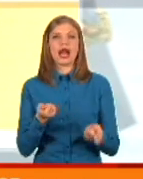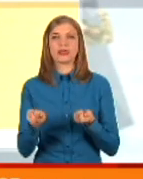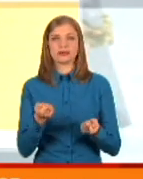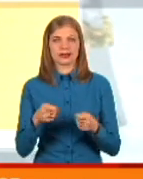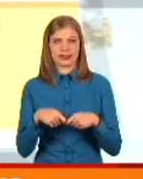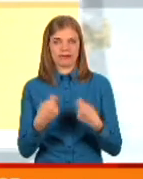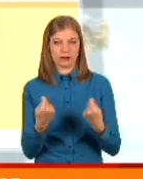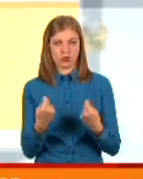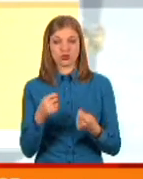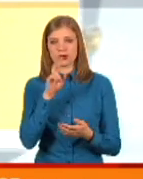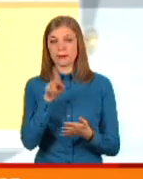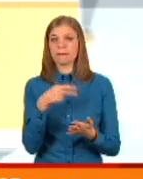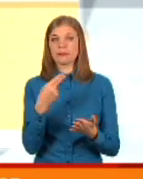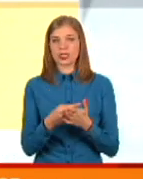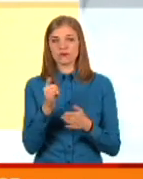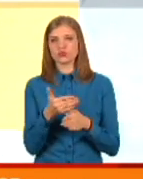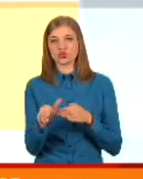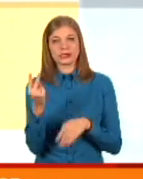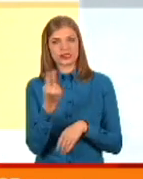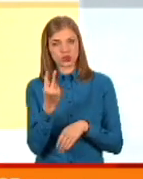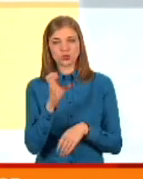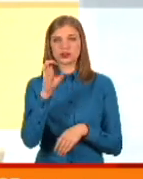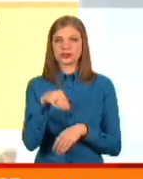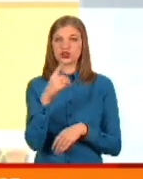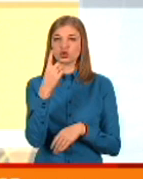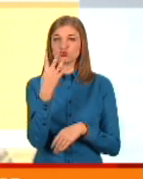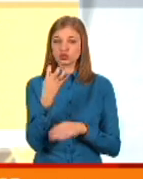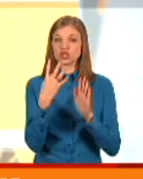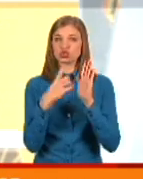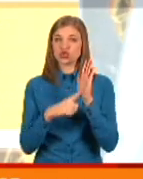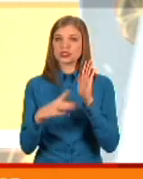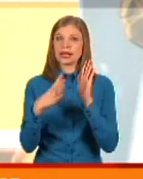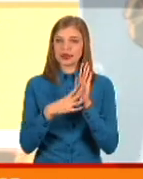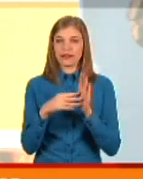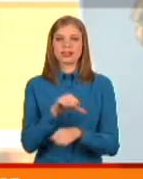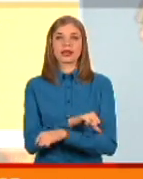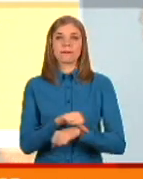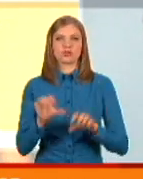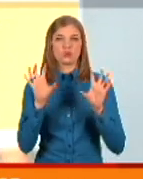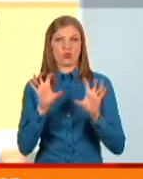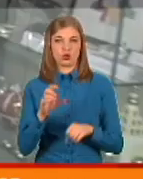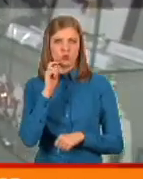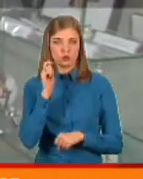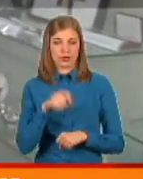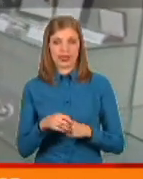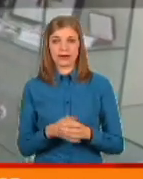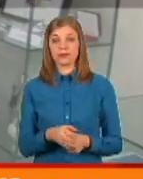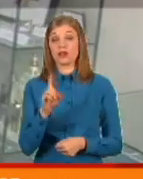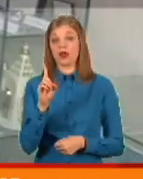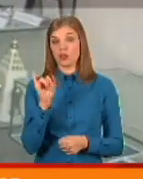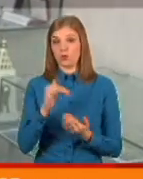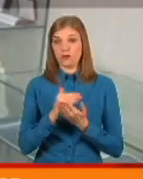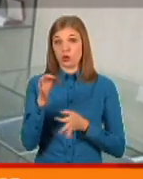адміністративним правопорушенням, передбаченим у частині 2 статті 469 Митного кодексу України. Але